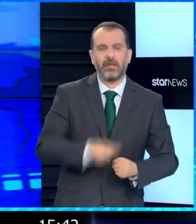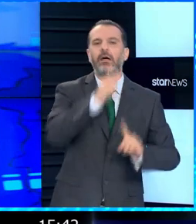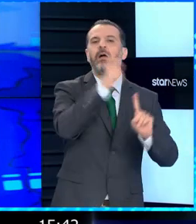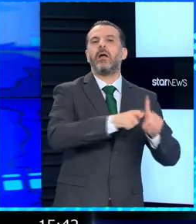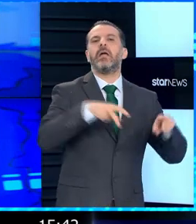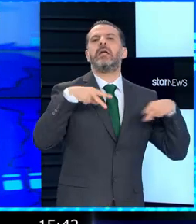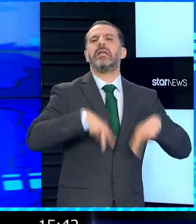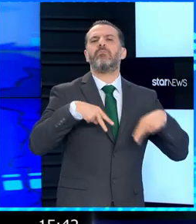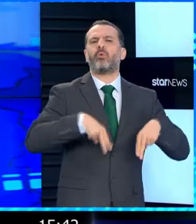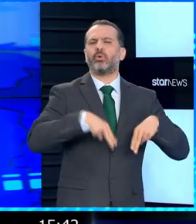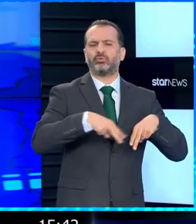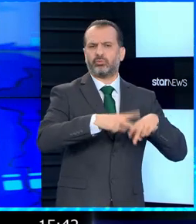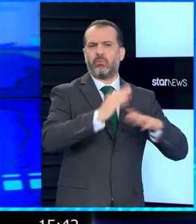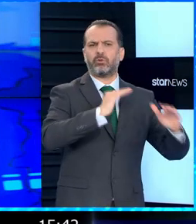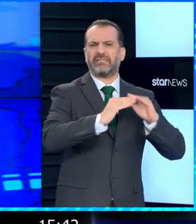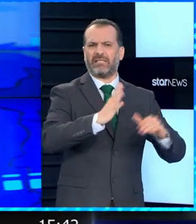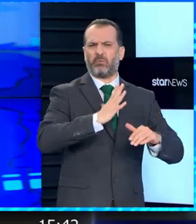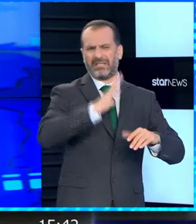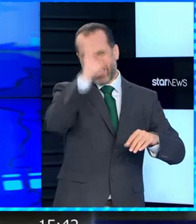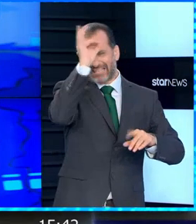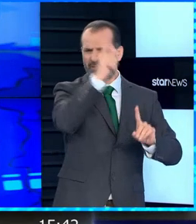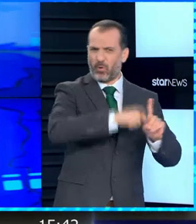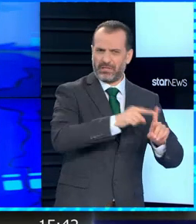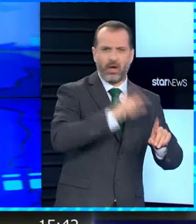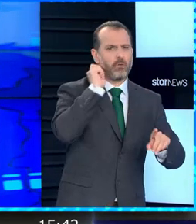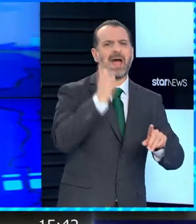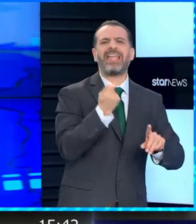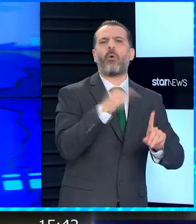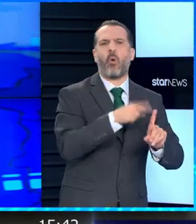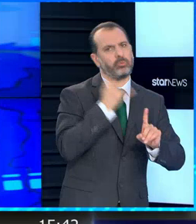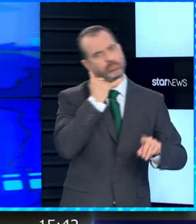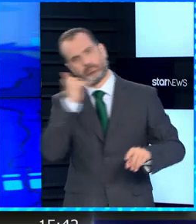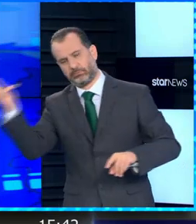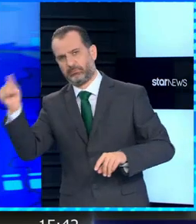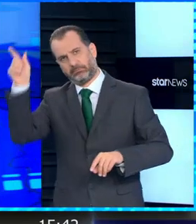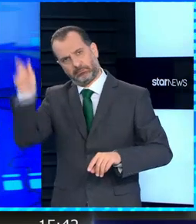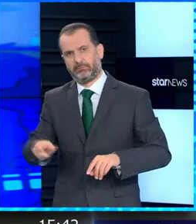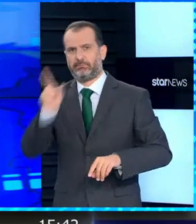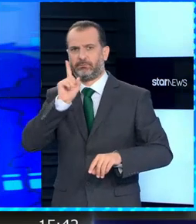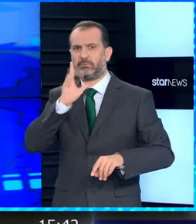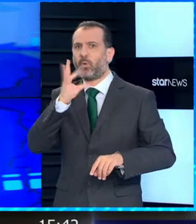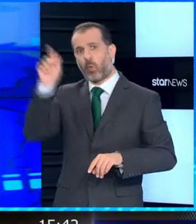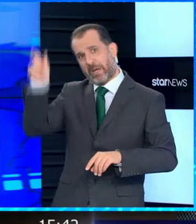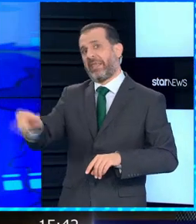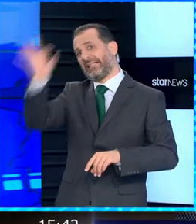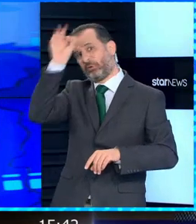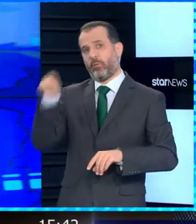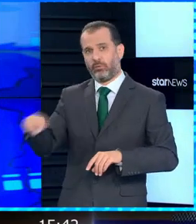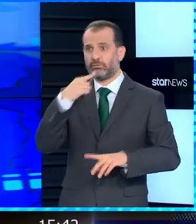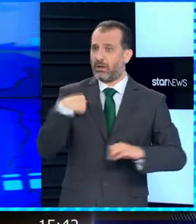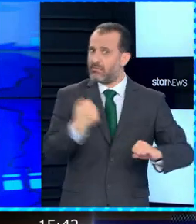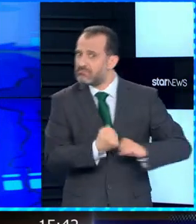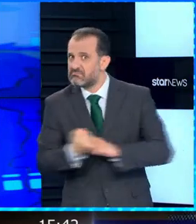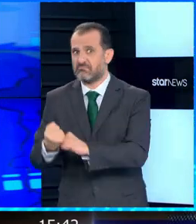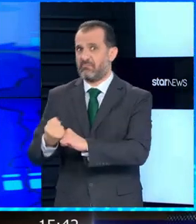την αστυνομικό είχε σήμερα ο Υπουργός Προστασίας του Πολίτη Γιάννης Οικονόμου. Εξέφρασε την αμέριστη συμπαράσταση και στήριξη του